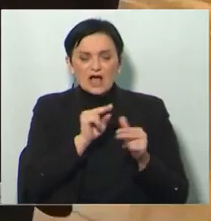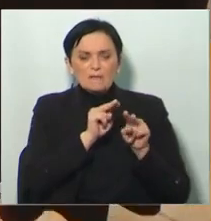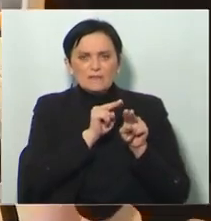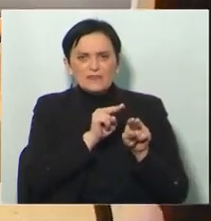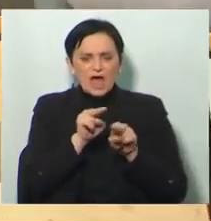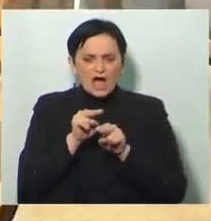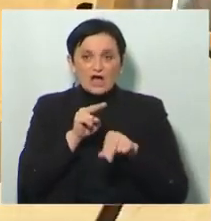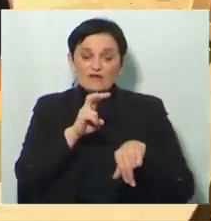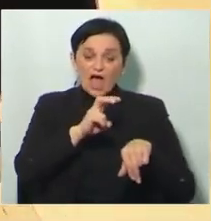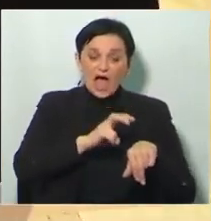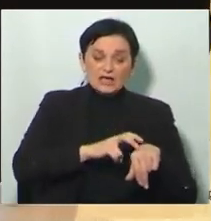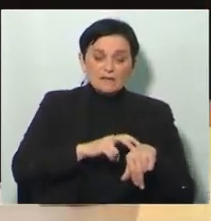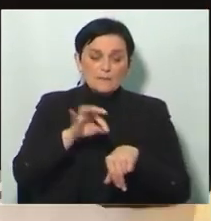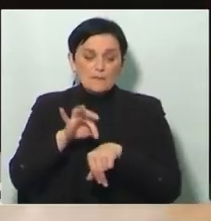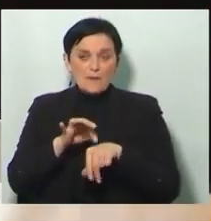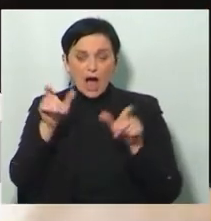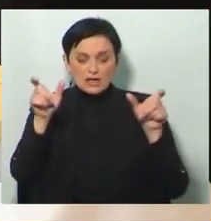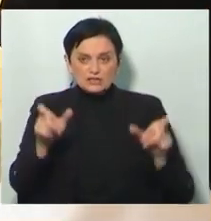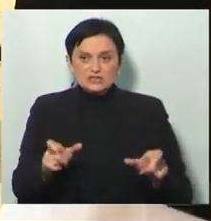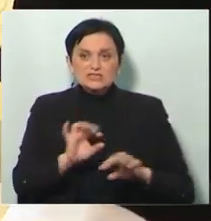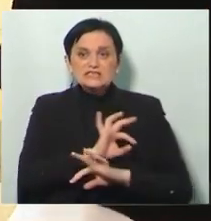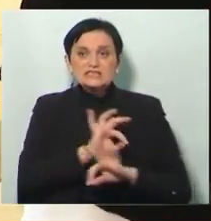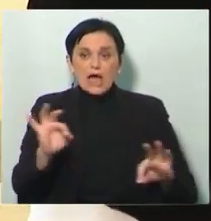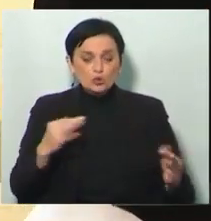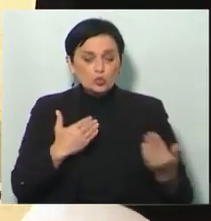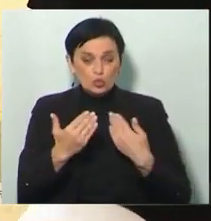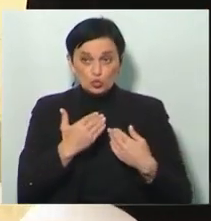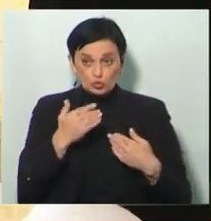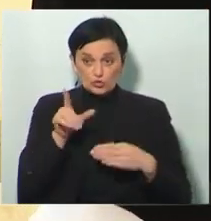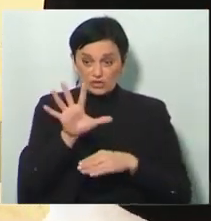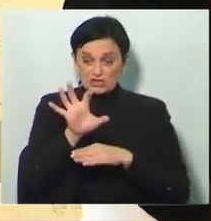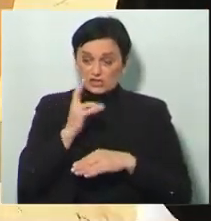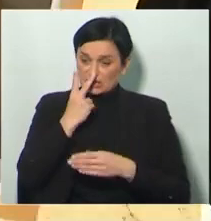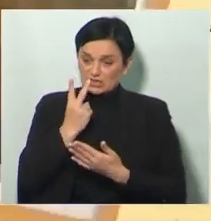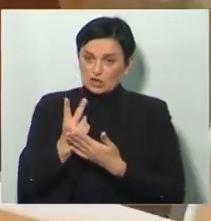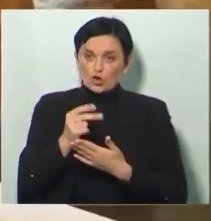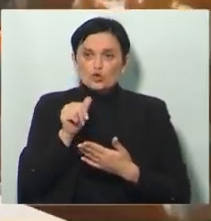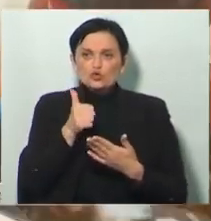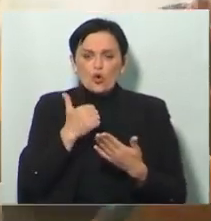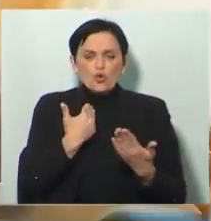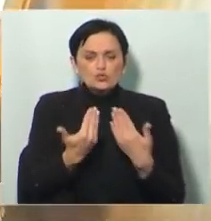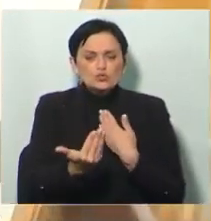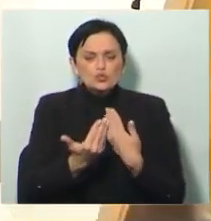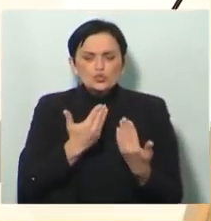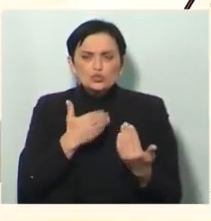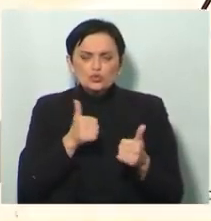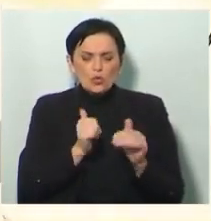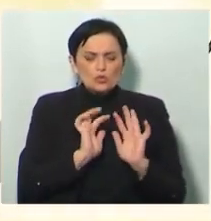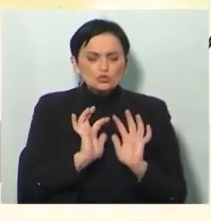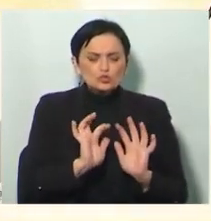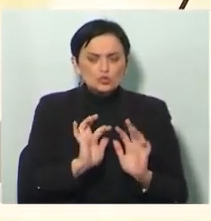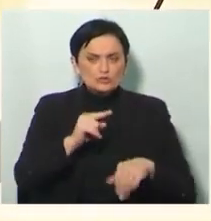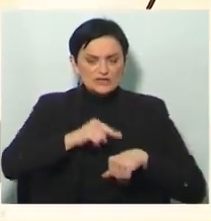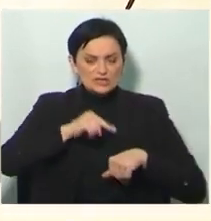დავაკვირდით ექიმ პაციენტის ისეთ საოცარ ურთიერთობას და ამ კადრებზეც ძალიან კარგად ჩანს თუ როგორი ემპათია მათ შორის, როგორი ზრუნვა